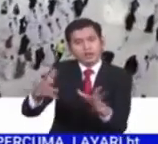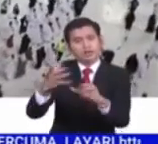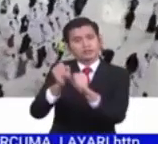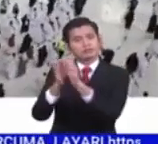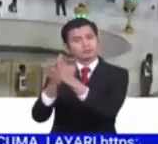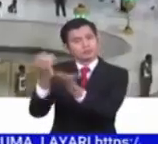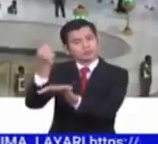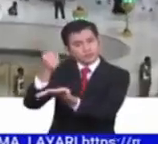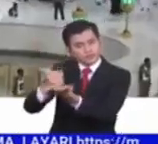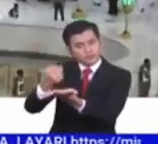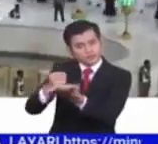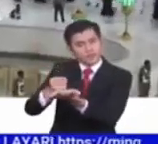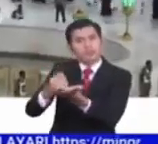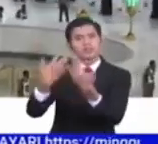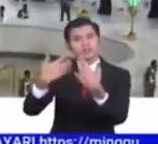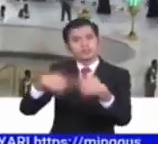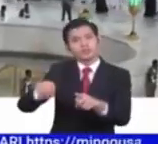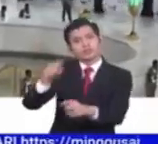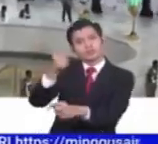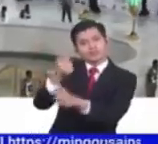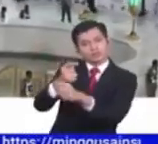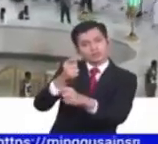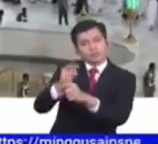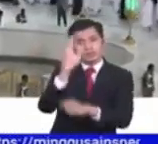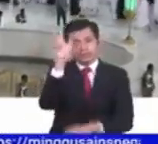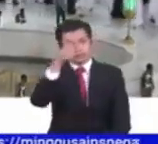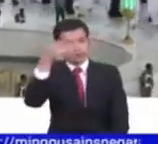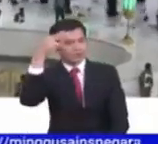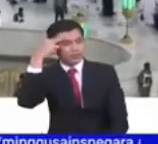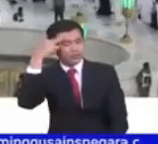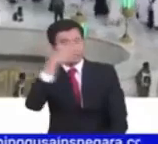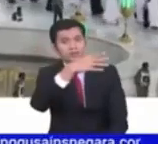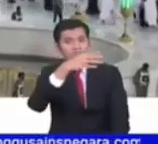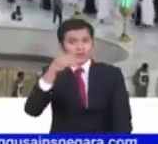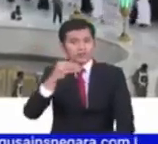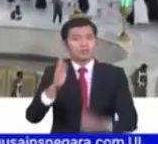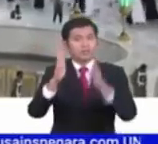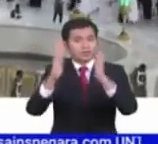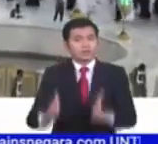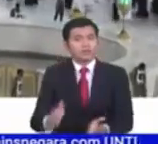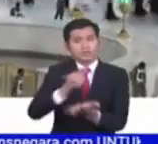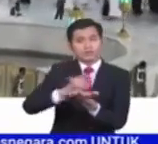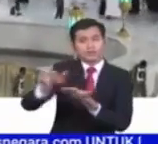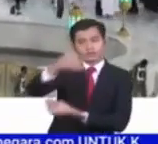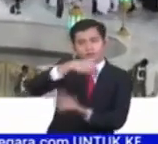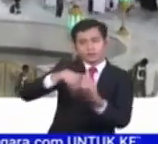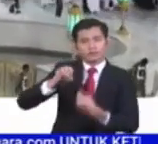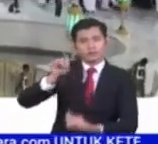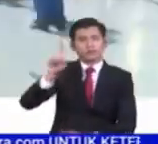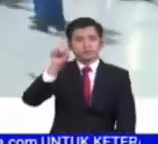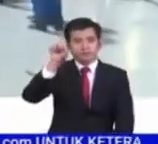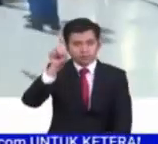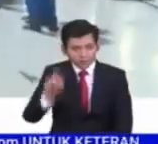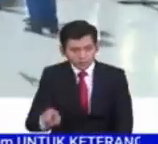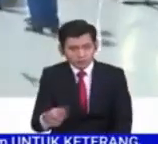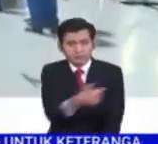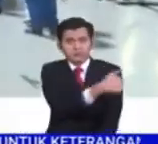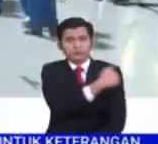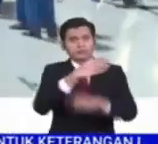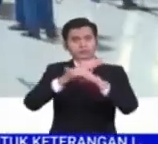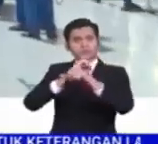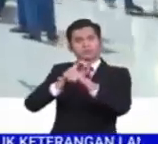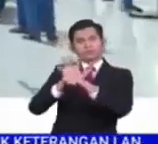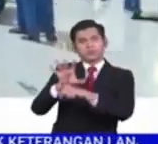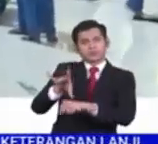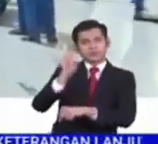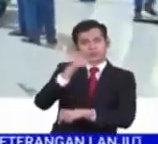haji sebagaimana yang ditetapkan Arab Saudi. Bakal haji juga digalakkan mengambil suntikan imunisasi pilihan iaitu influenza